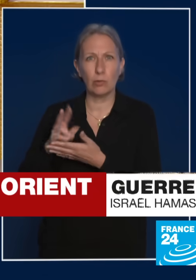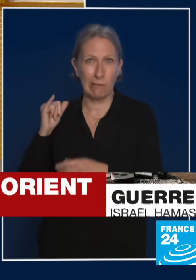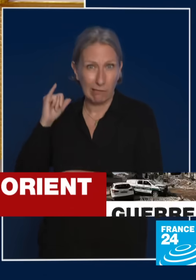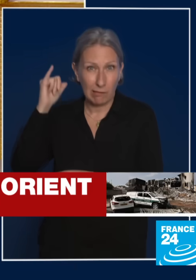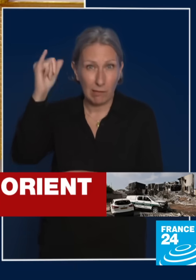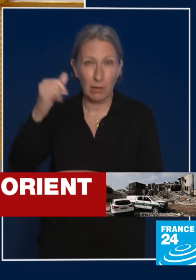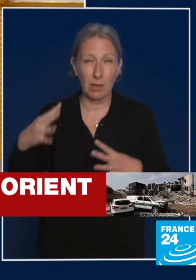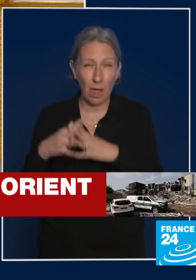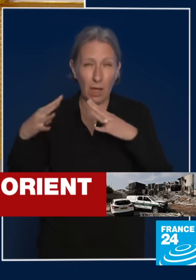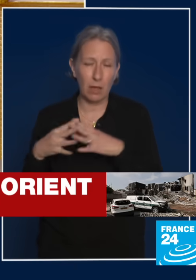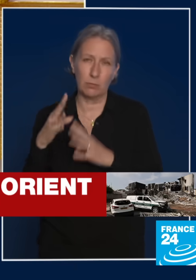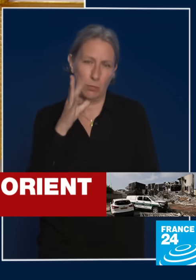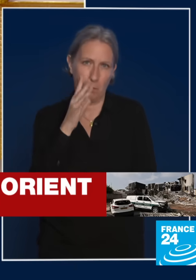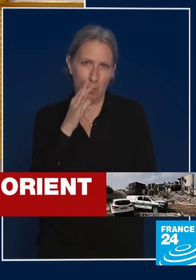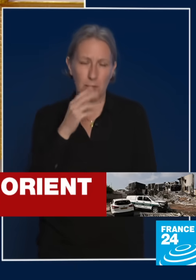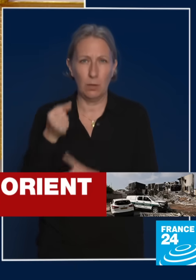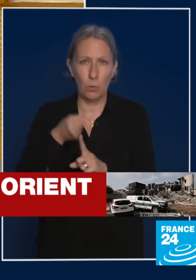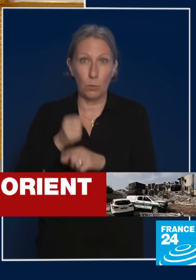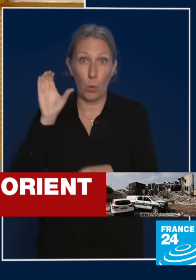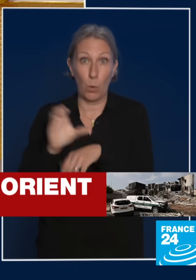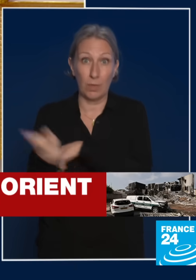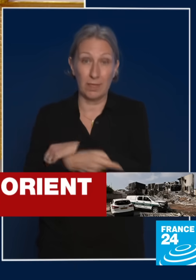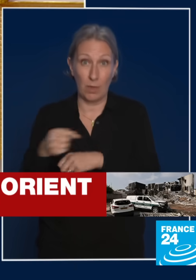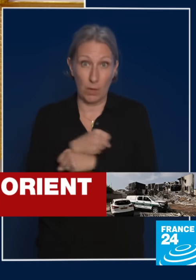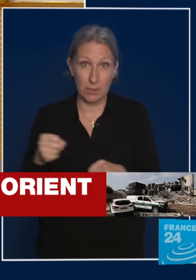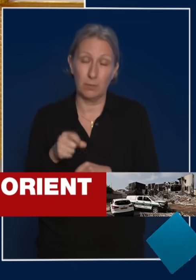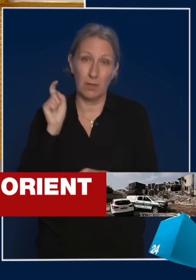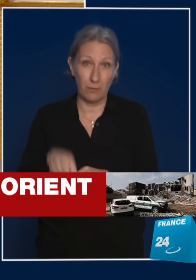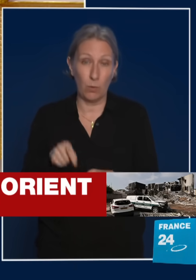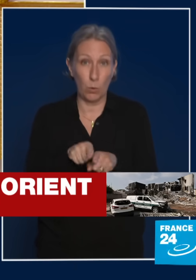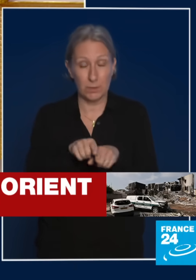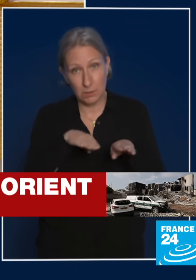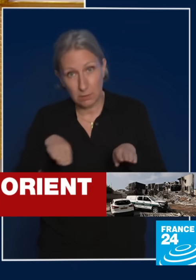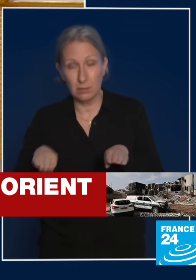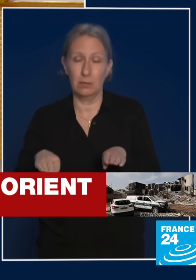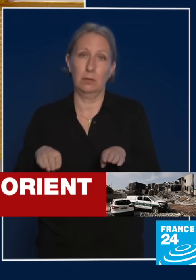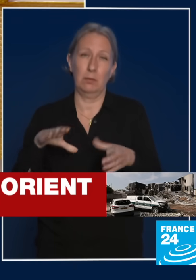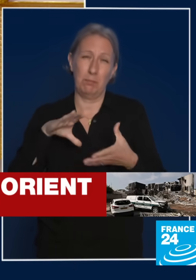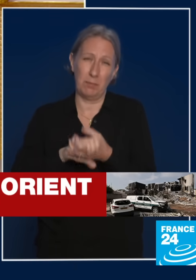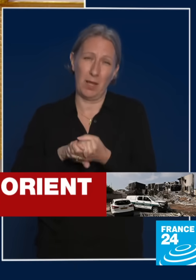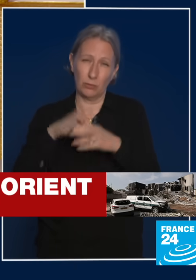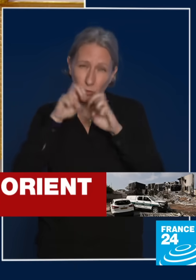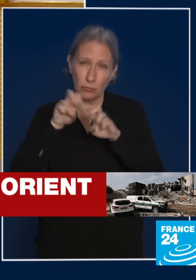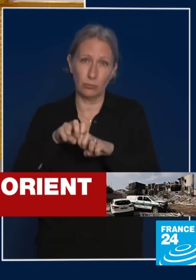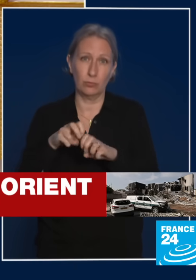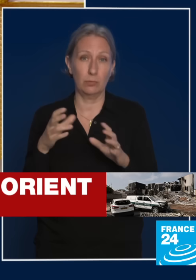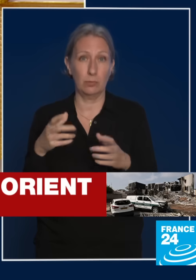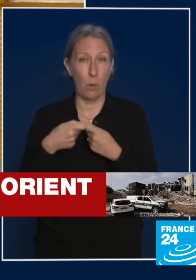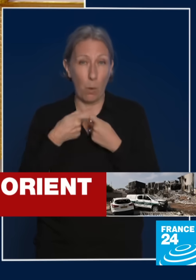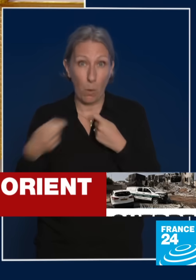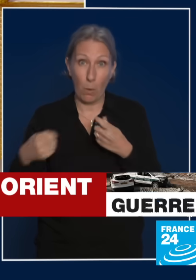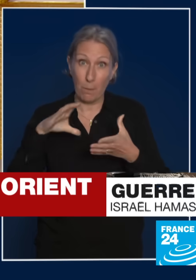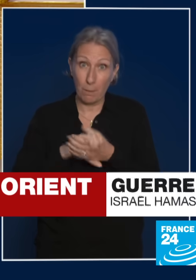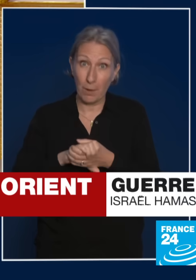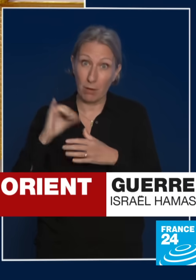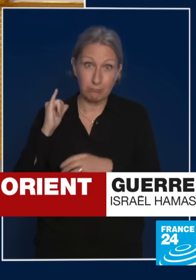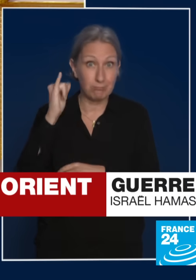terrorisme ne peut remplacer la recherche de la paix et les conditions d'une paix durable sont connues